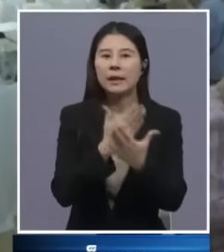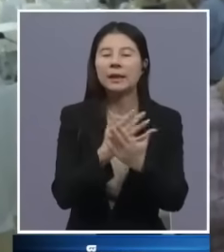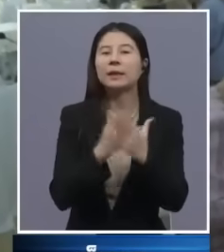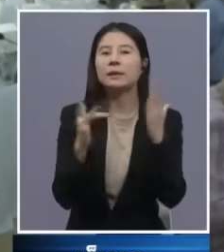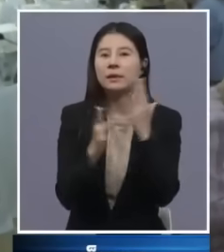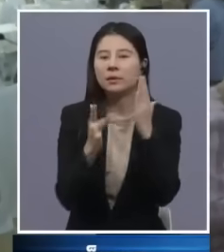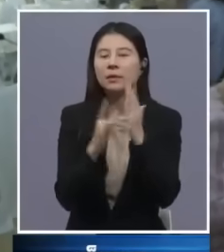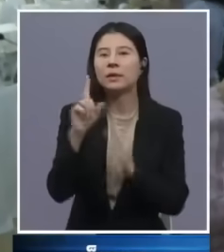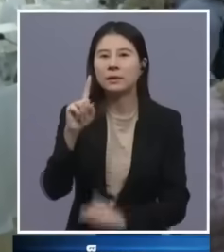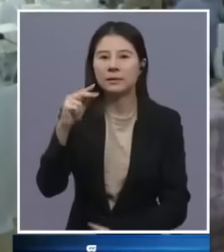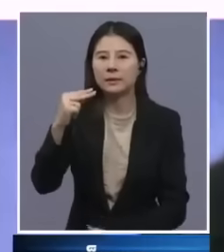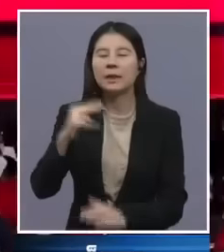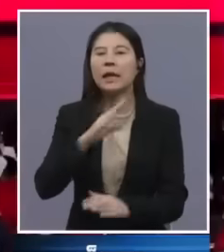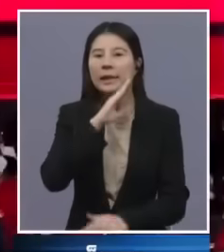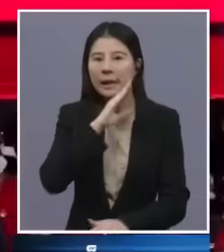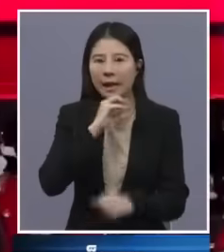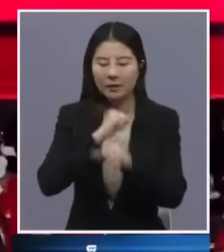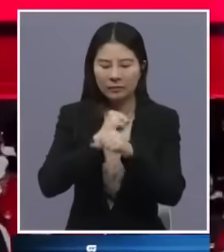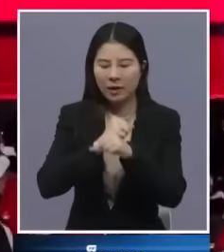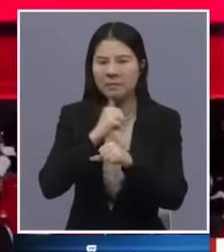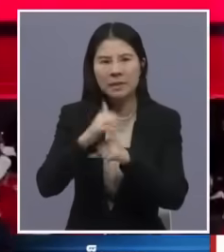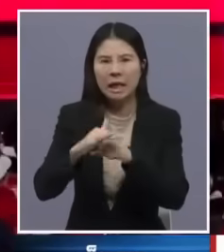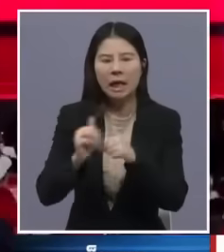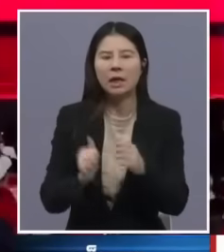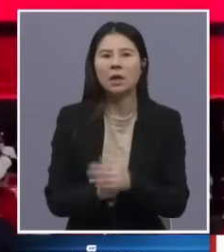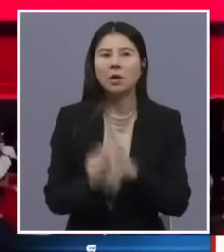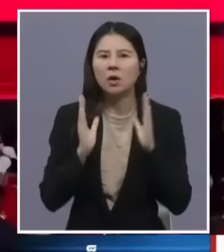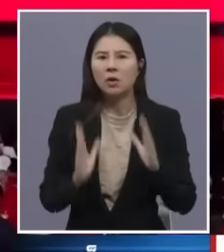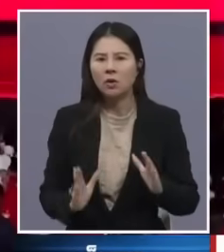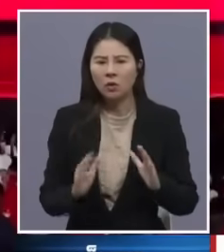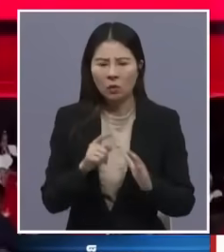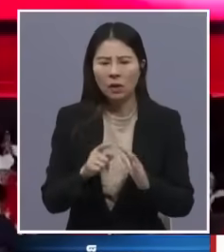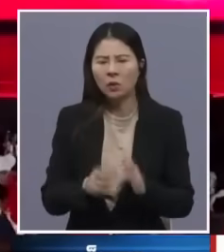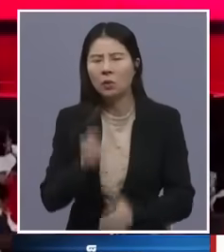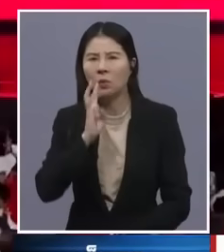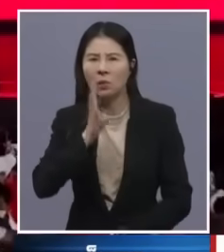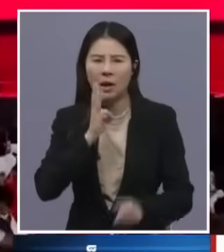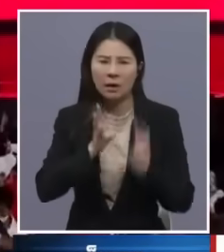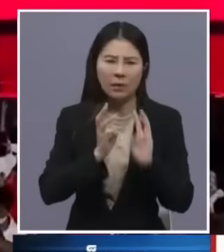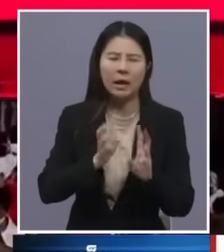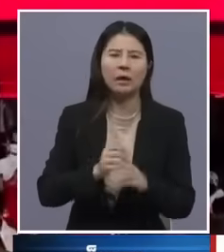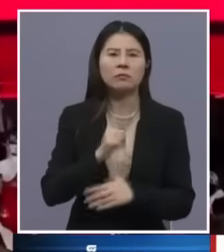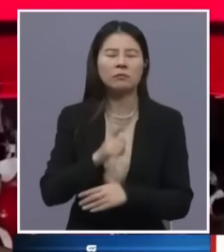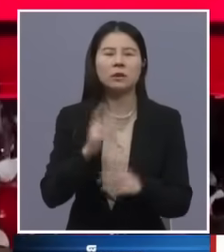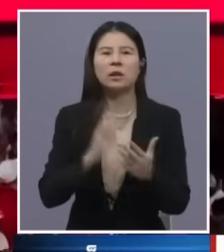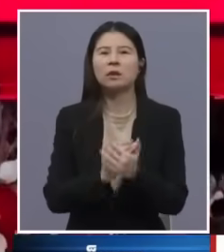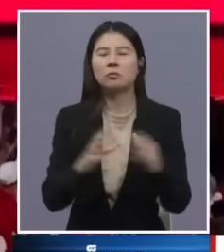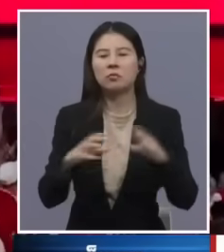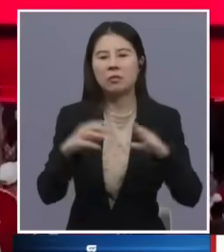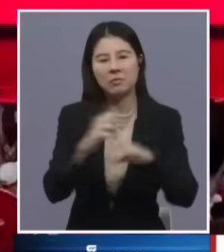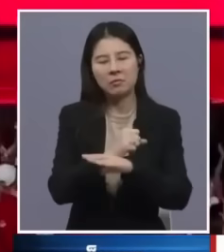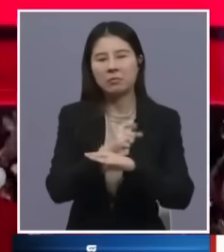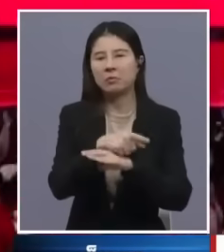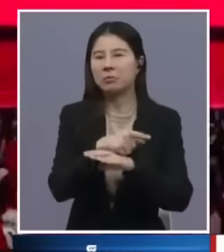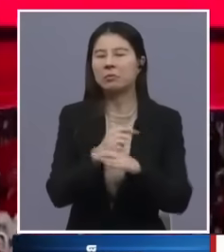10,000 บาทถ้าทำไม่ได้นะคุณผู้ชมมันจะต้องมีคนถูกสังเวยแน่ๆและจะนำไปสู่การเปลี่ยนแปลงทางการเมืองครั้งใหญ่แน่น